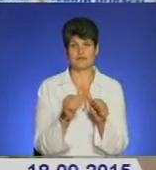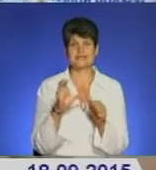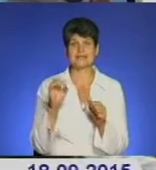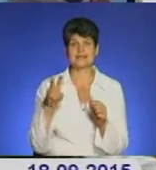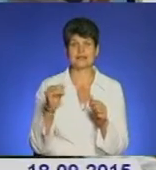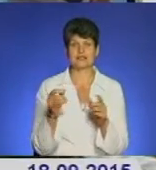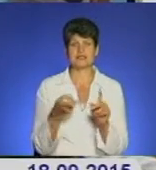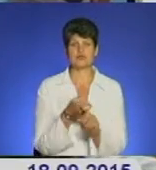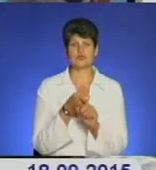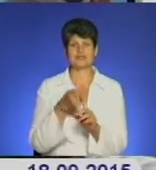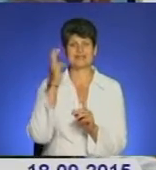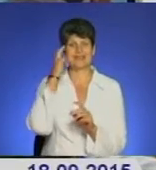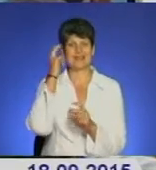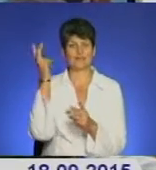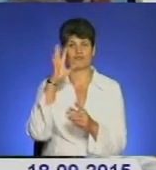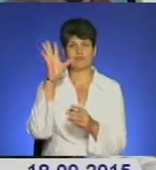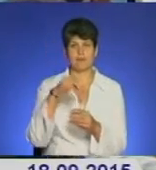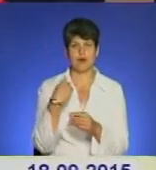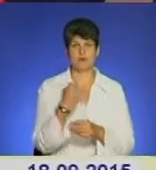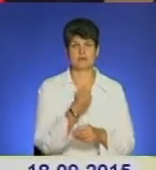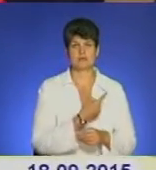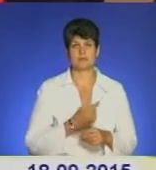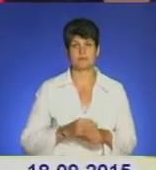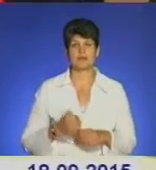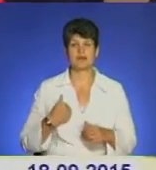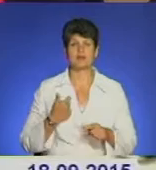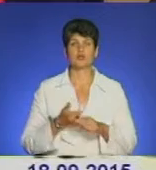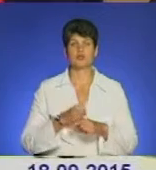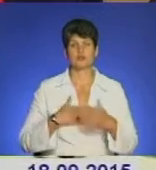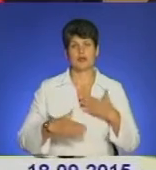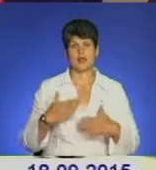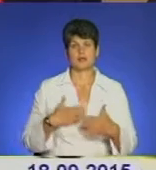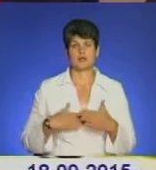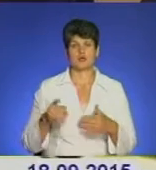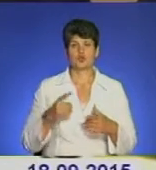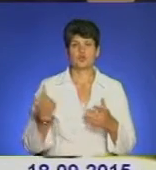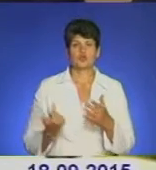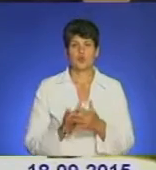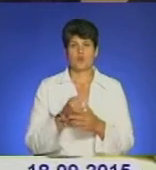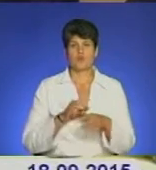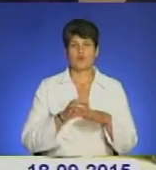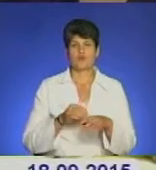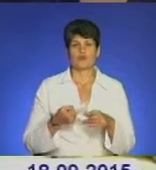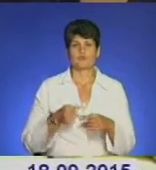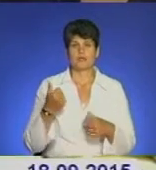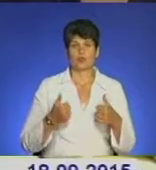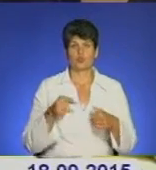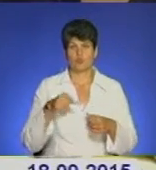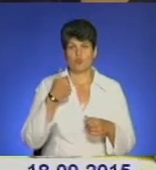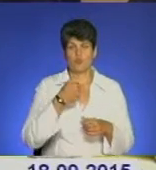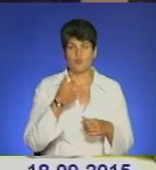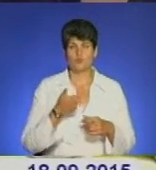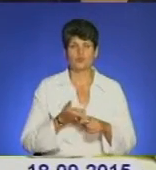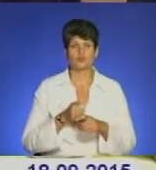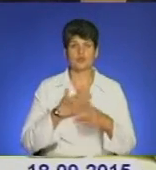Селекторний зв'язок з Києвом та з усіма областями. Я дуже радий, що ми знову проводимо цей конкурс цього року. І я дуже